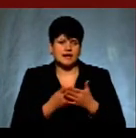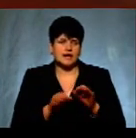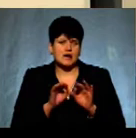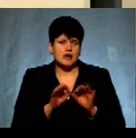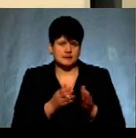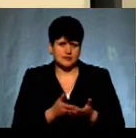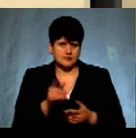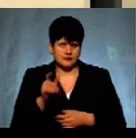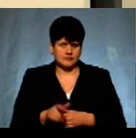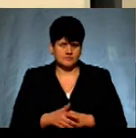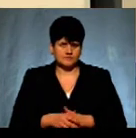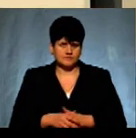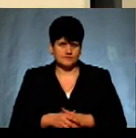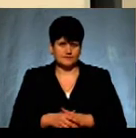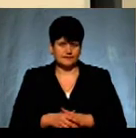зайнятості?